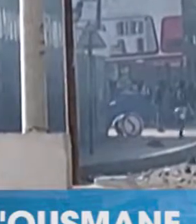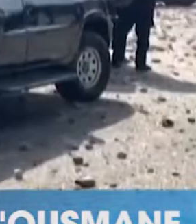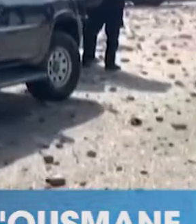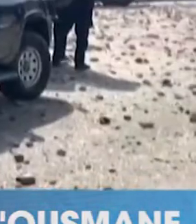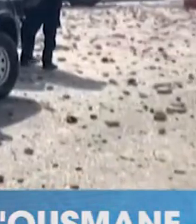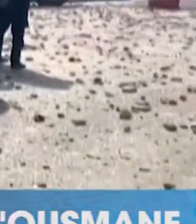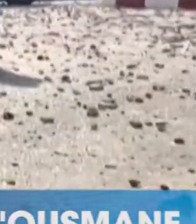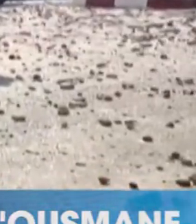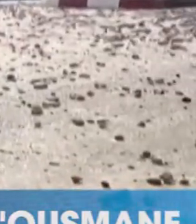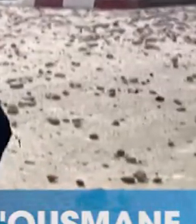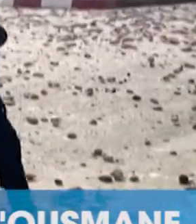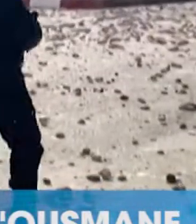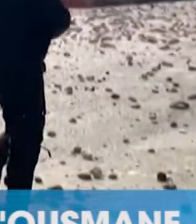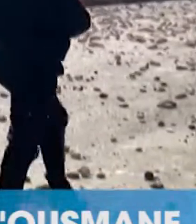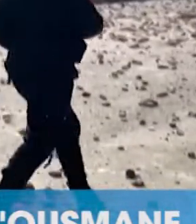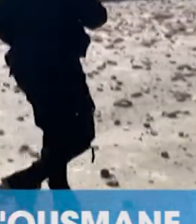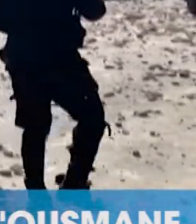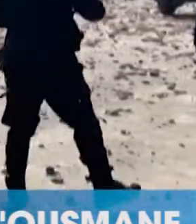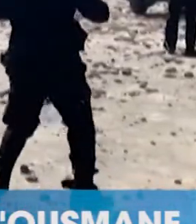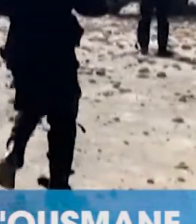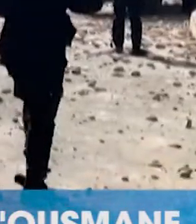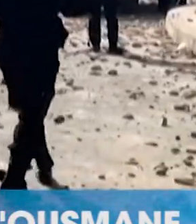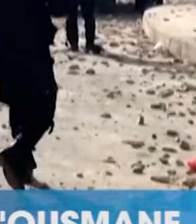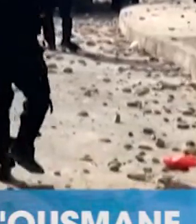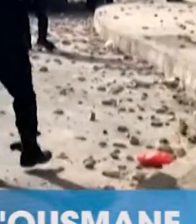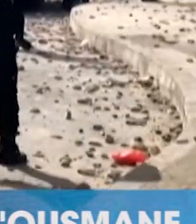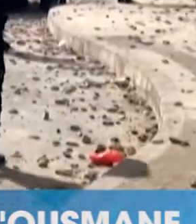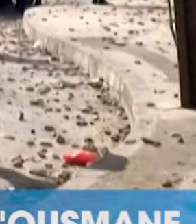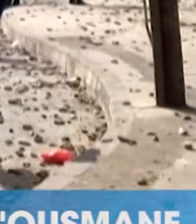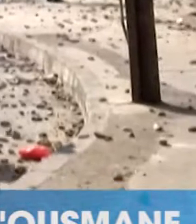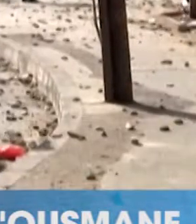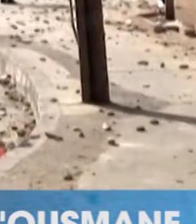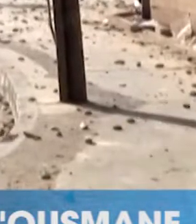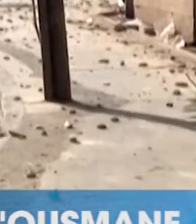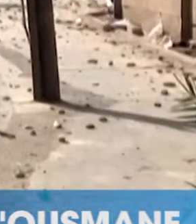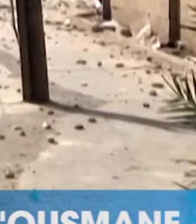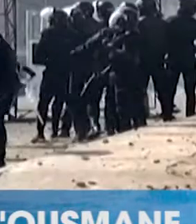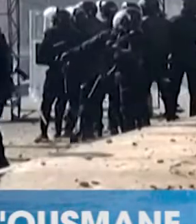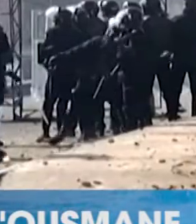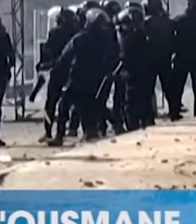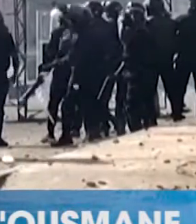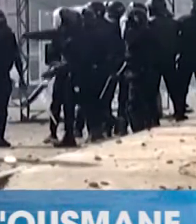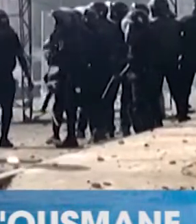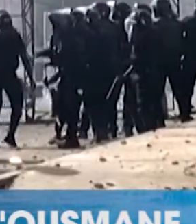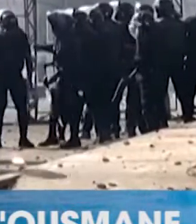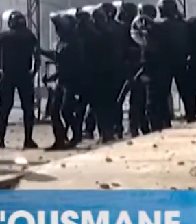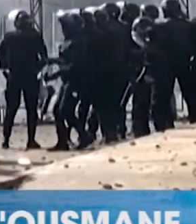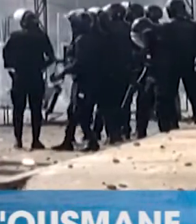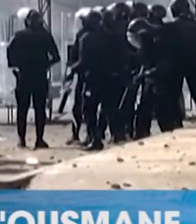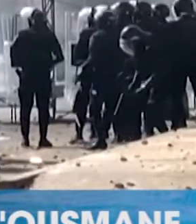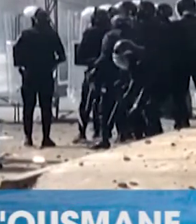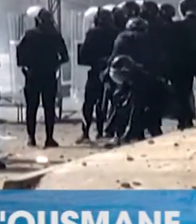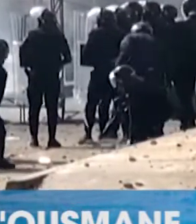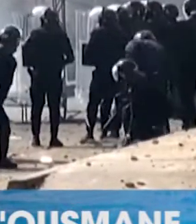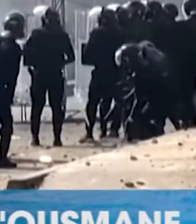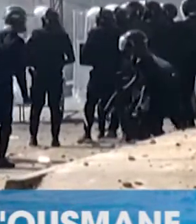ont suspendu 2 télévisions privées accusées d'attiser les violences. Les médias jugés proches du pouvoir par l'opposition ont aussi été attaqués